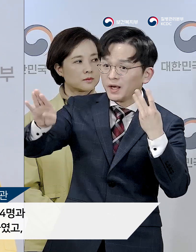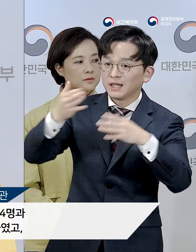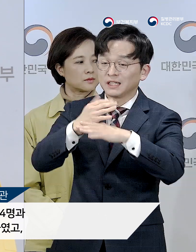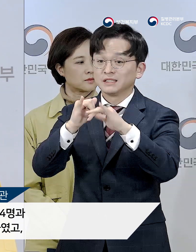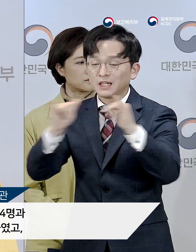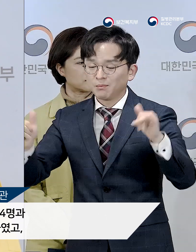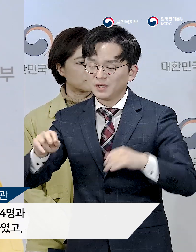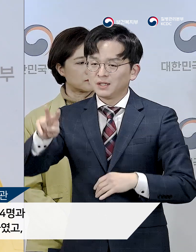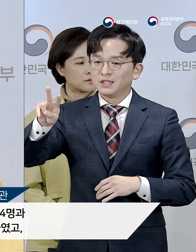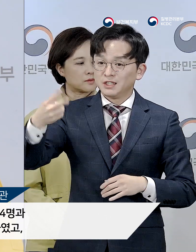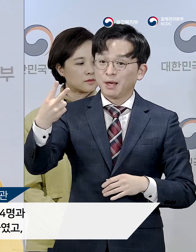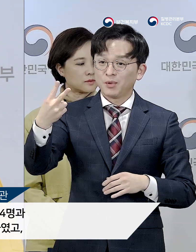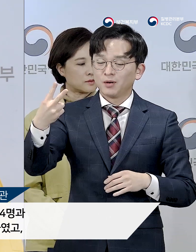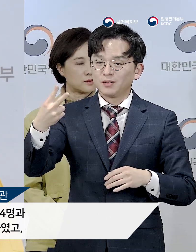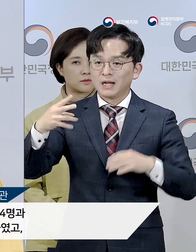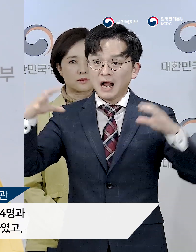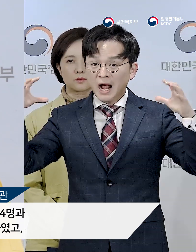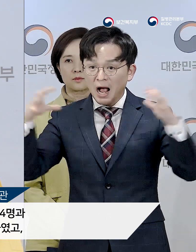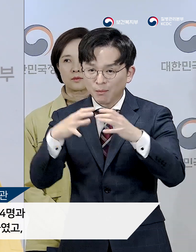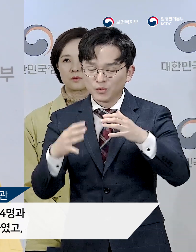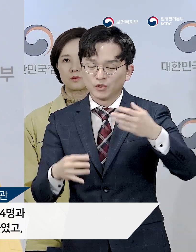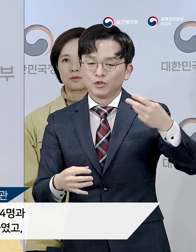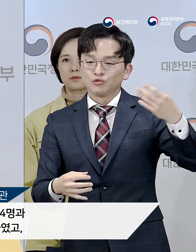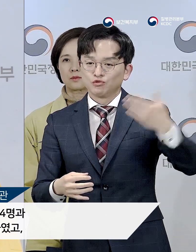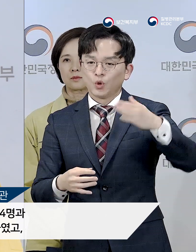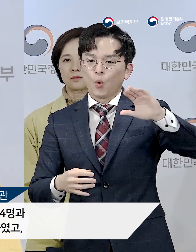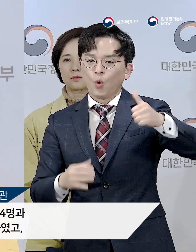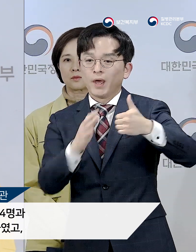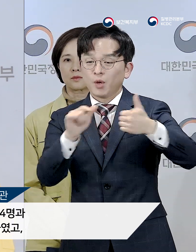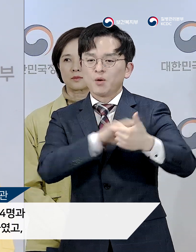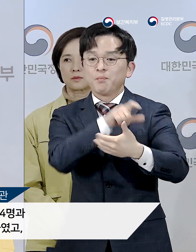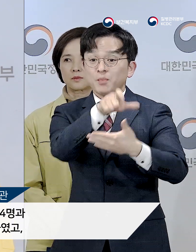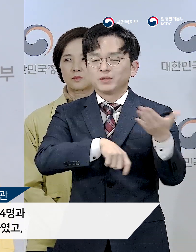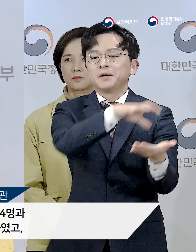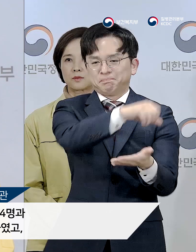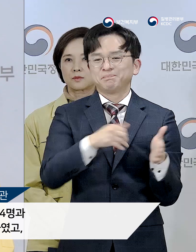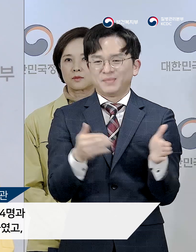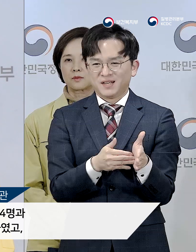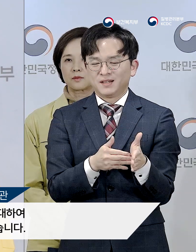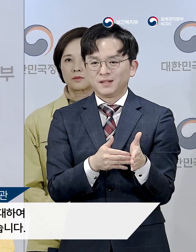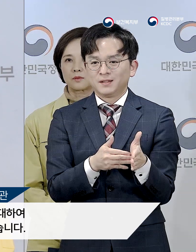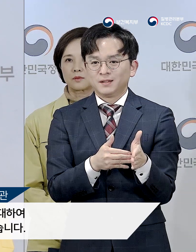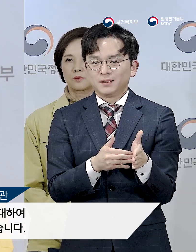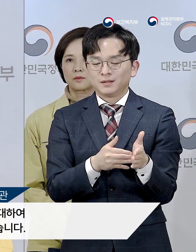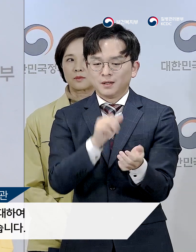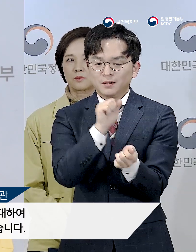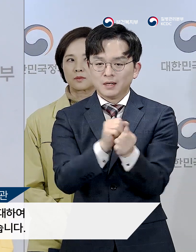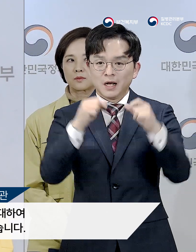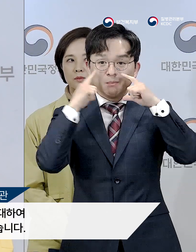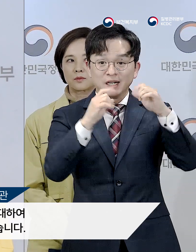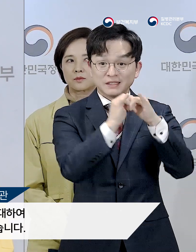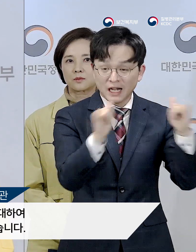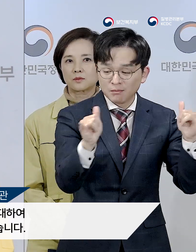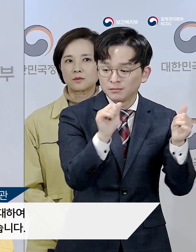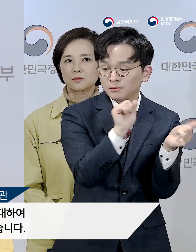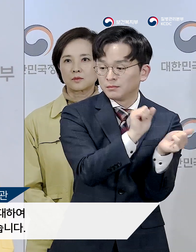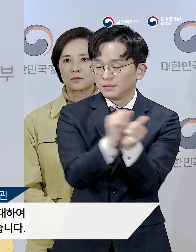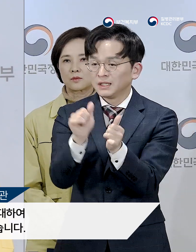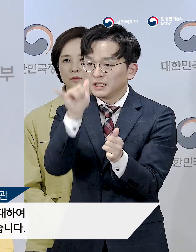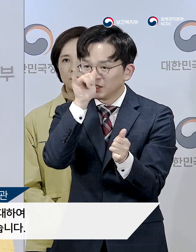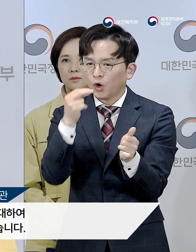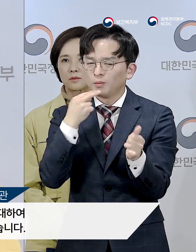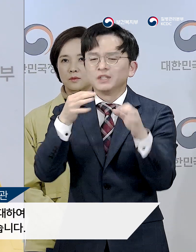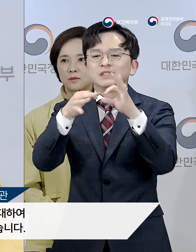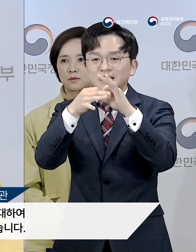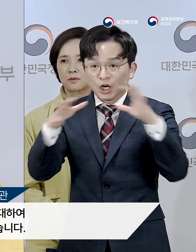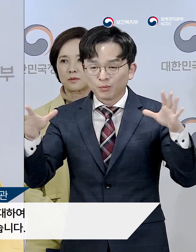신자 201명 등 9,535명의 명단을 확보하였고 확진 환자들과 접촉 여부와